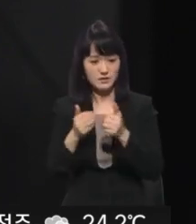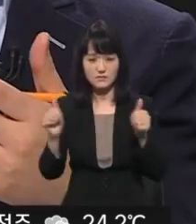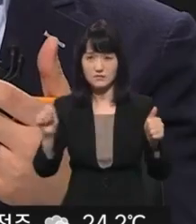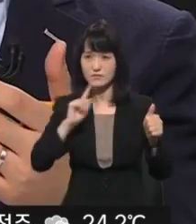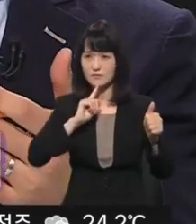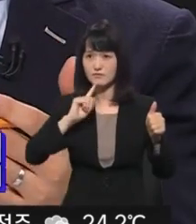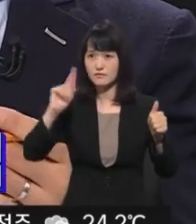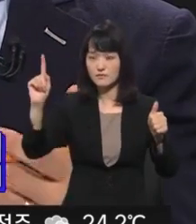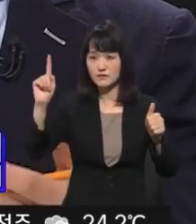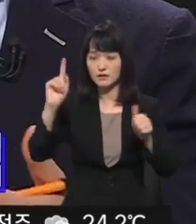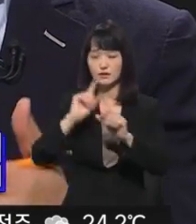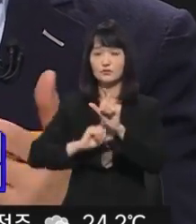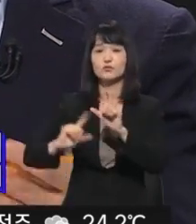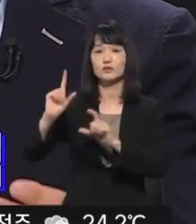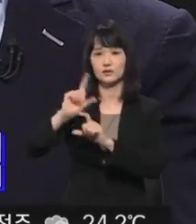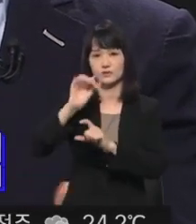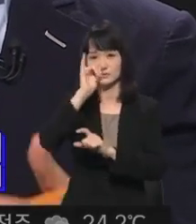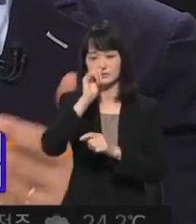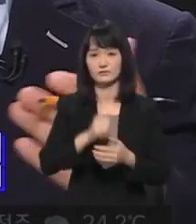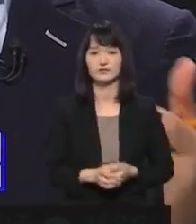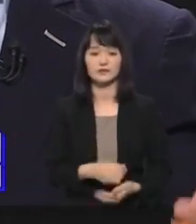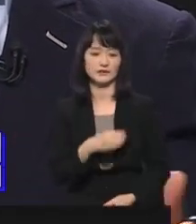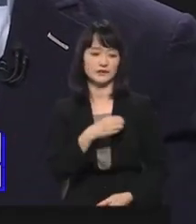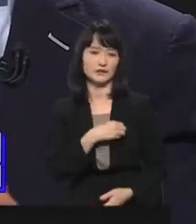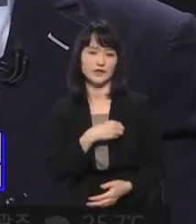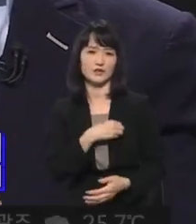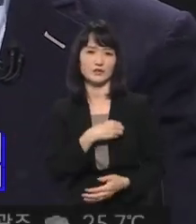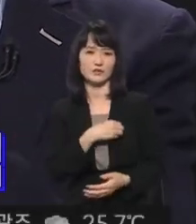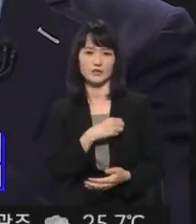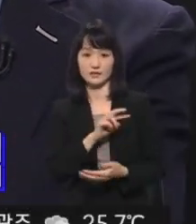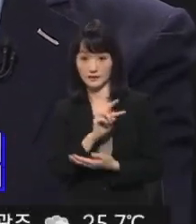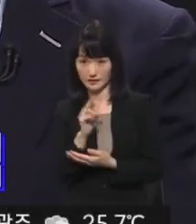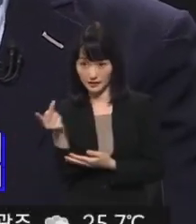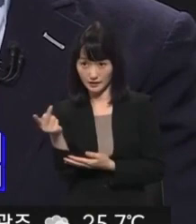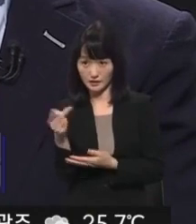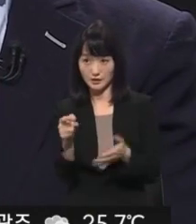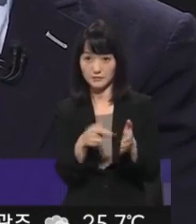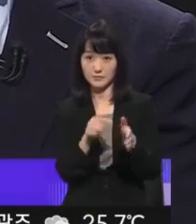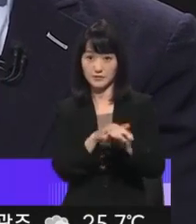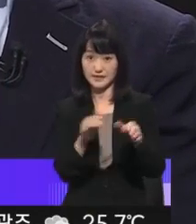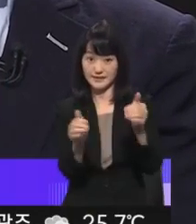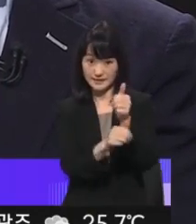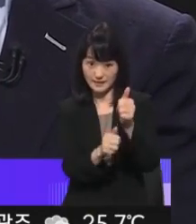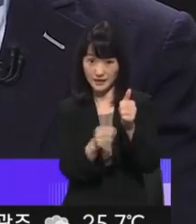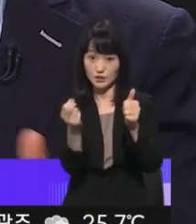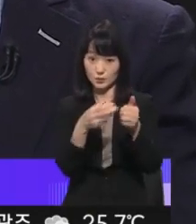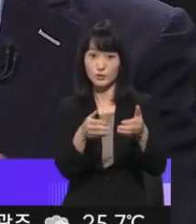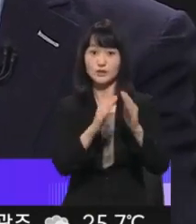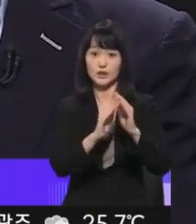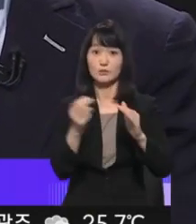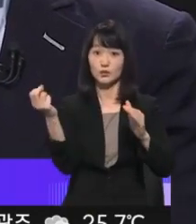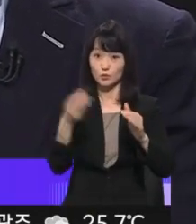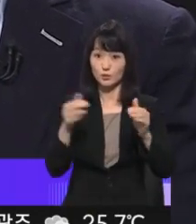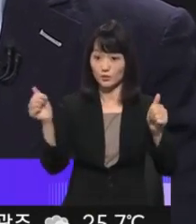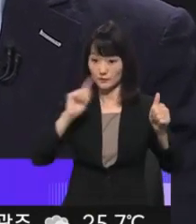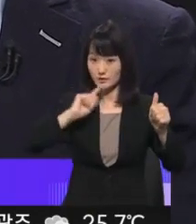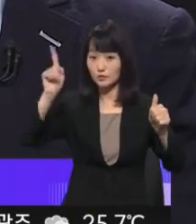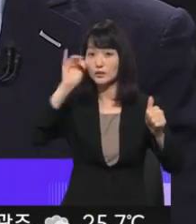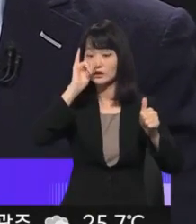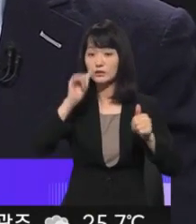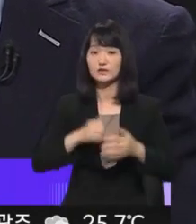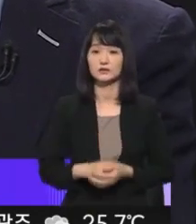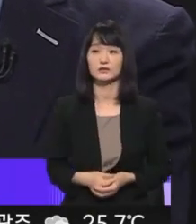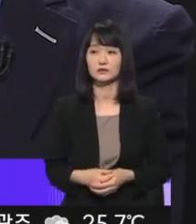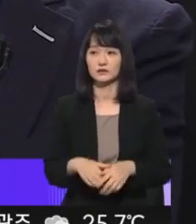이거를 뭐 당원을 개정하고 또 비대를 만들었을 때 또 될 수도 있다고 생각하고 되니까 이제 아까 말씀드린대로 지금 제